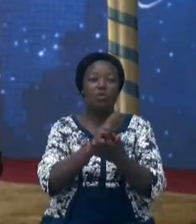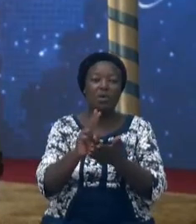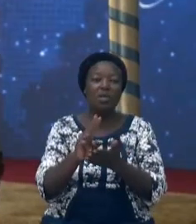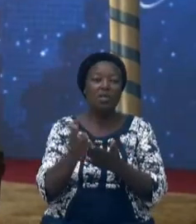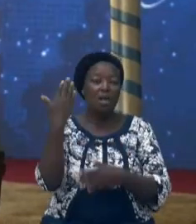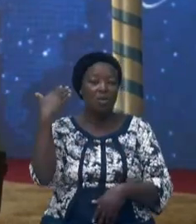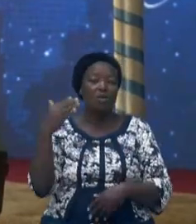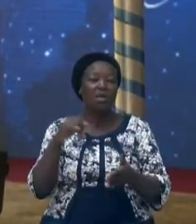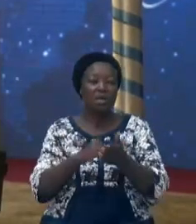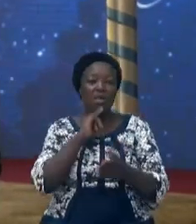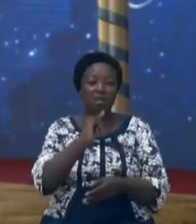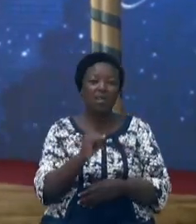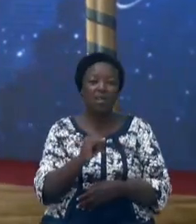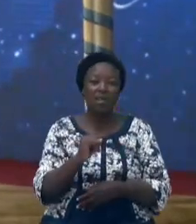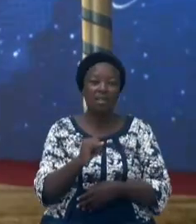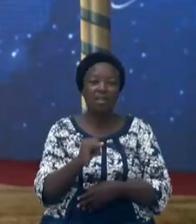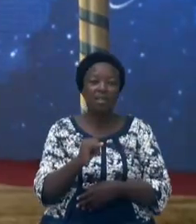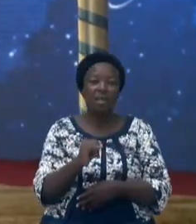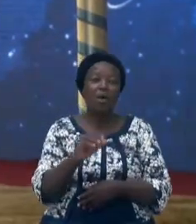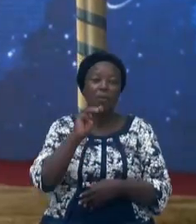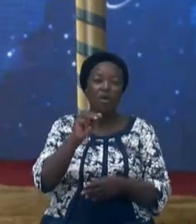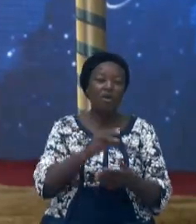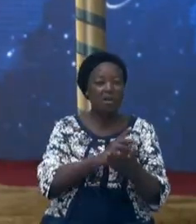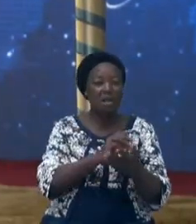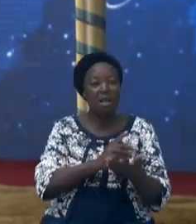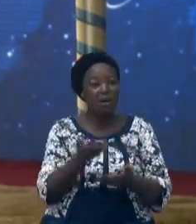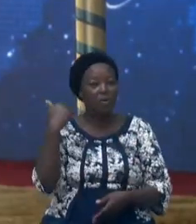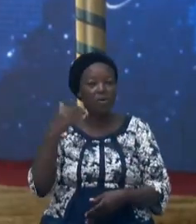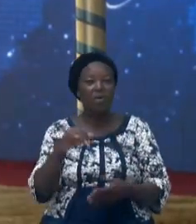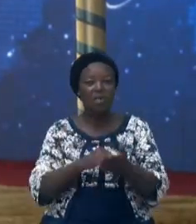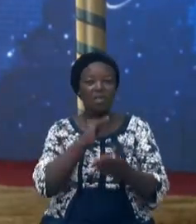c'était deux semaines c'était